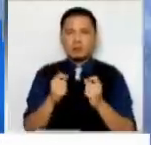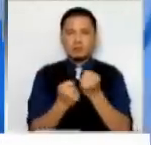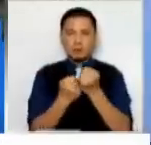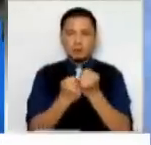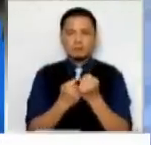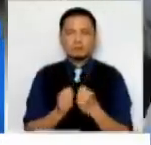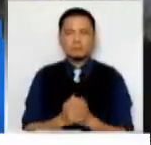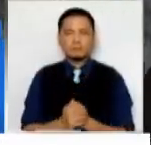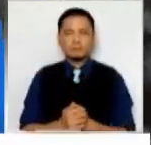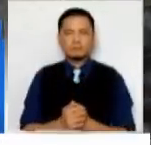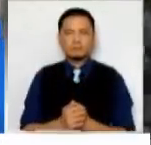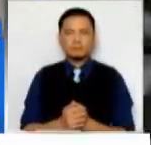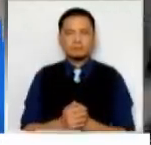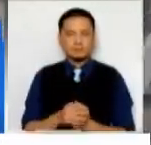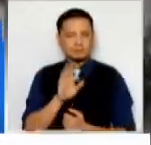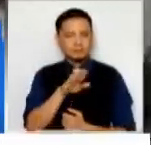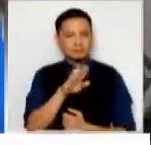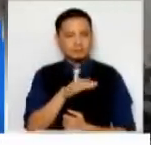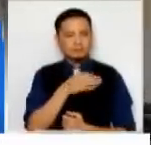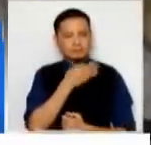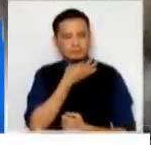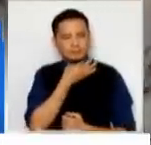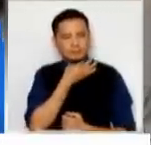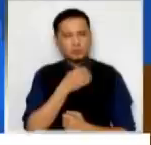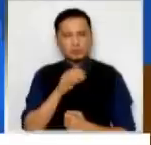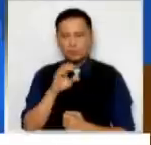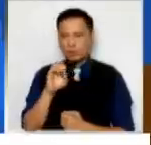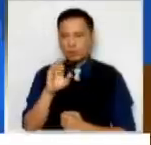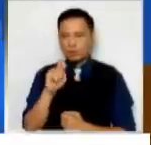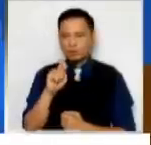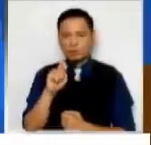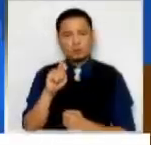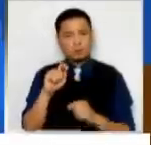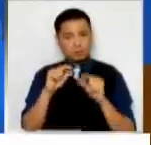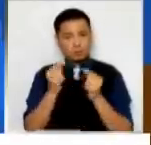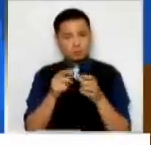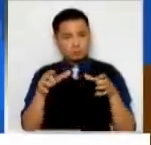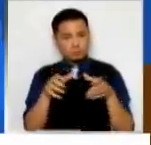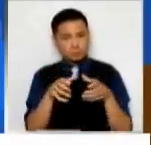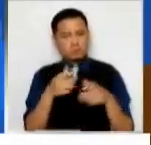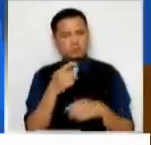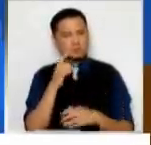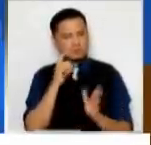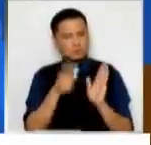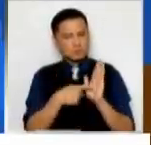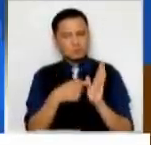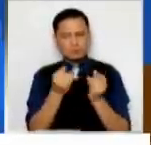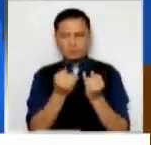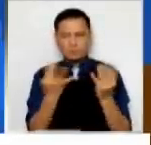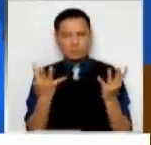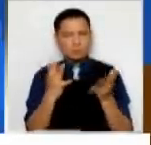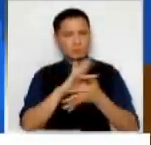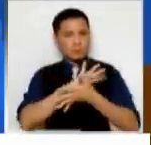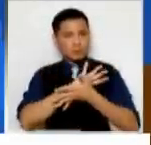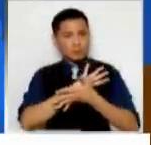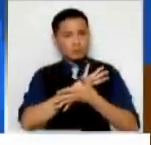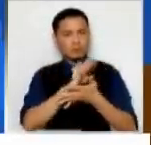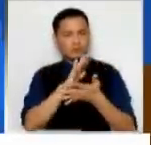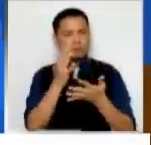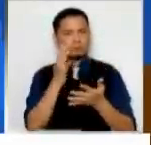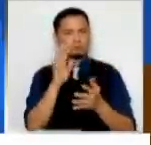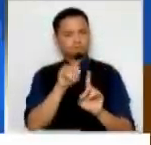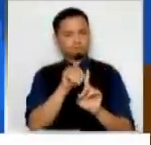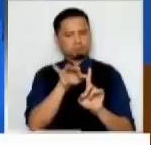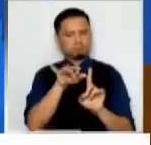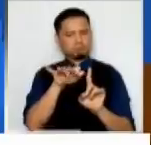sa sinabi po ng Octa Research Group, no, na nagkaroon na ng pagbaba yung bilang po ng ating reproduction rate, no, matapos